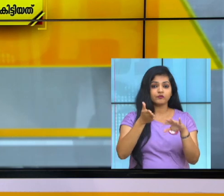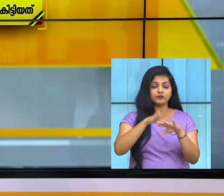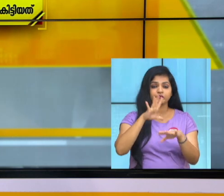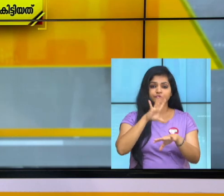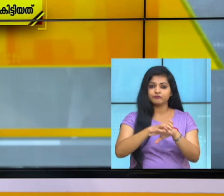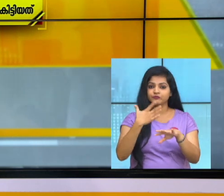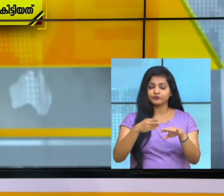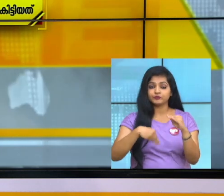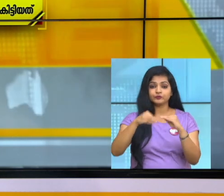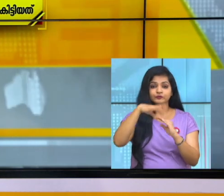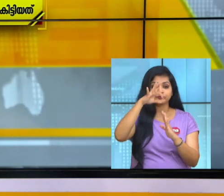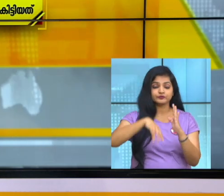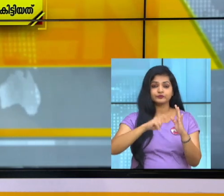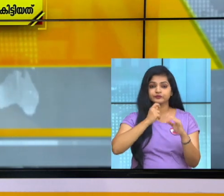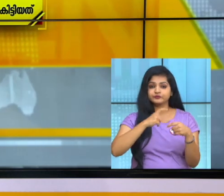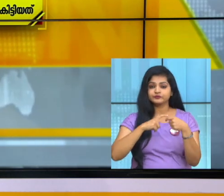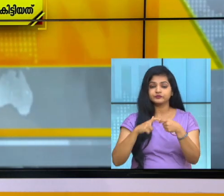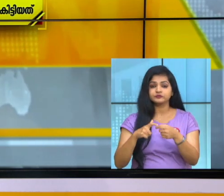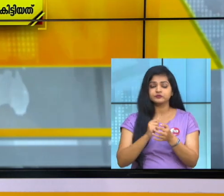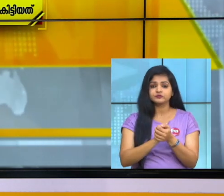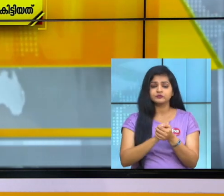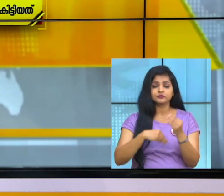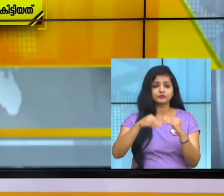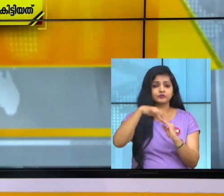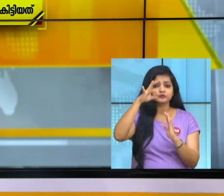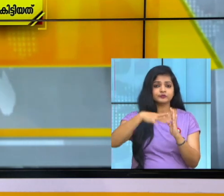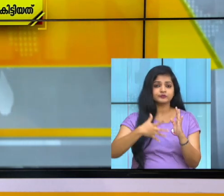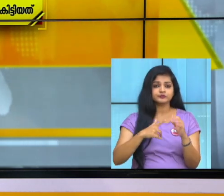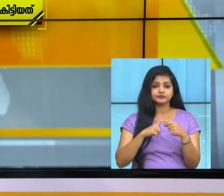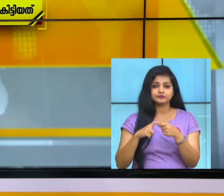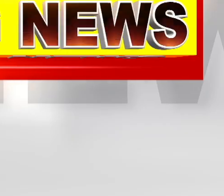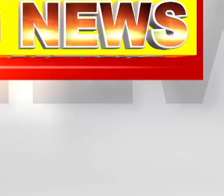വിനീത VG വിവരങ്ങളുമായി ചേരുന്നുണ്ട് കൊച്ചിയിൽ നിന്ന്. വിനീത, വിശദാംശങ്ങൾ എന്താണ് വിനീത?